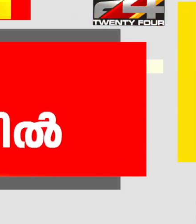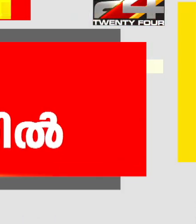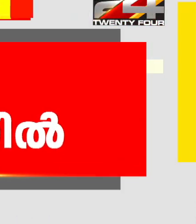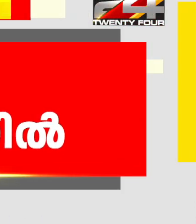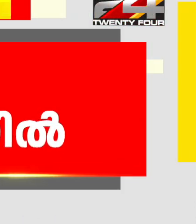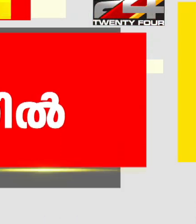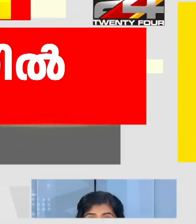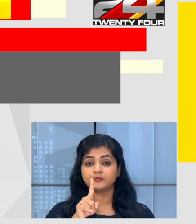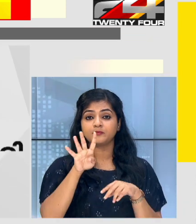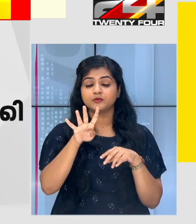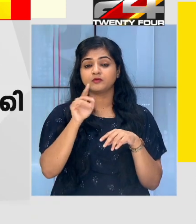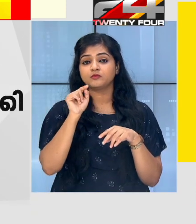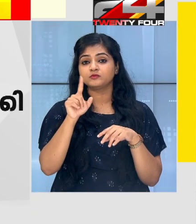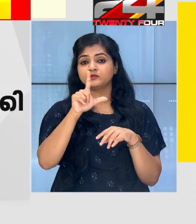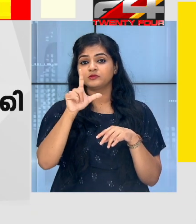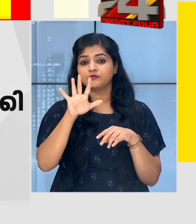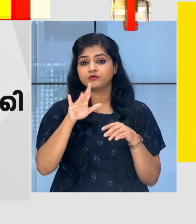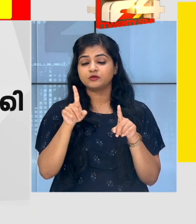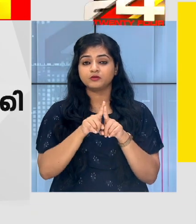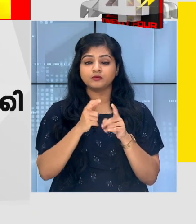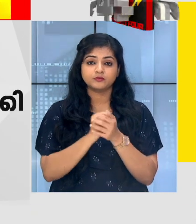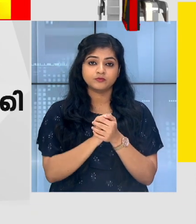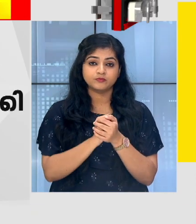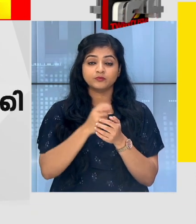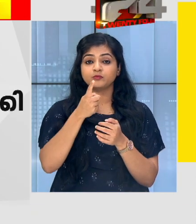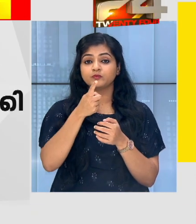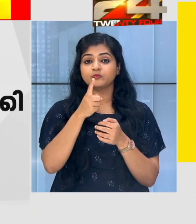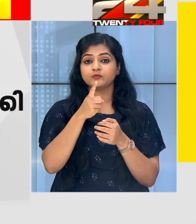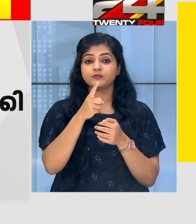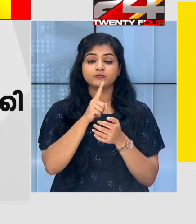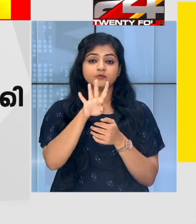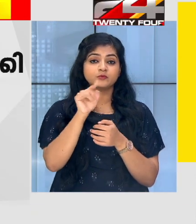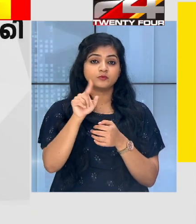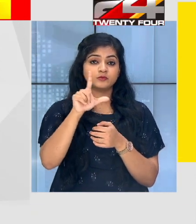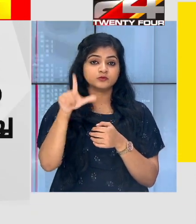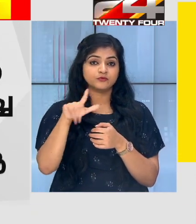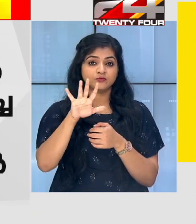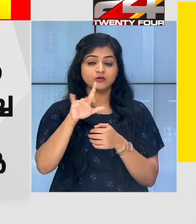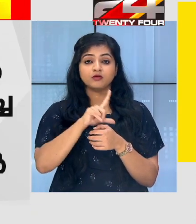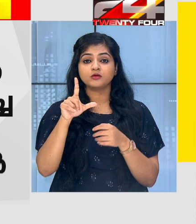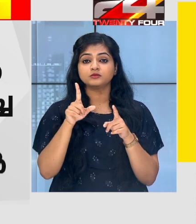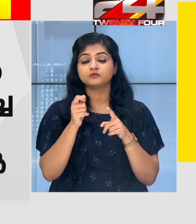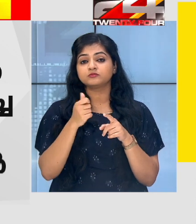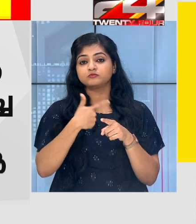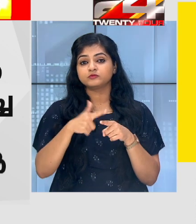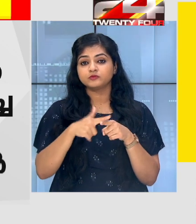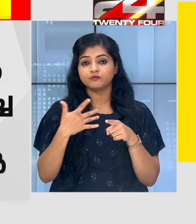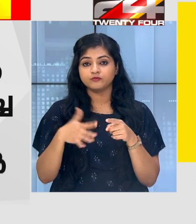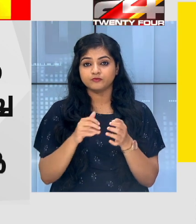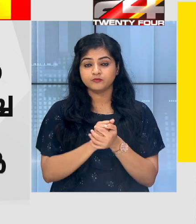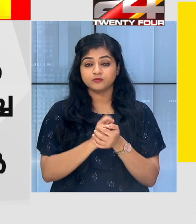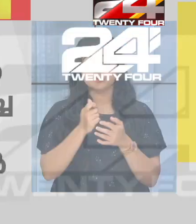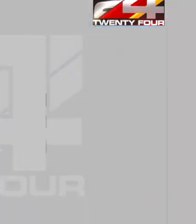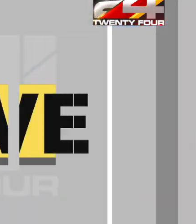ഏതാണ്ട് 14.5 ലക്ഷം രൂപയോളം ആയിട്ടുണ്ട്. 14.5 ലക്ഷം രൂപയായി. അപ്പോൾ അത്രയും ഭീമമായ ഒരു തുക